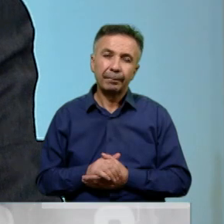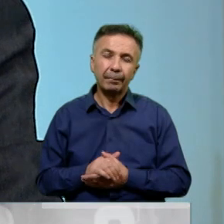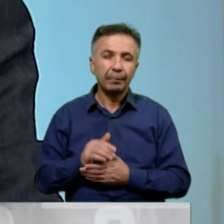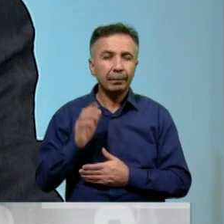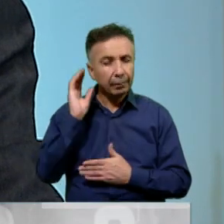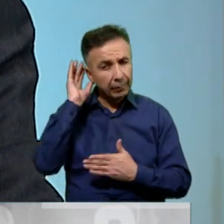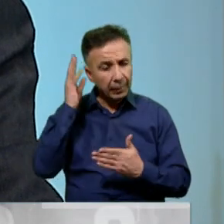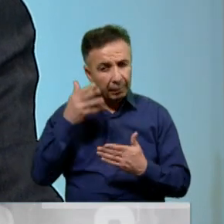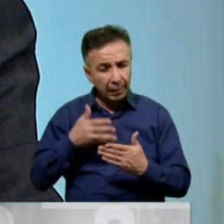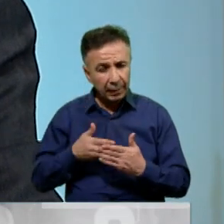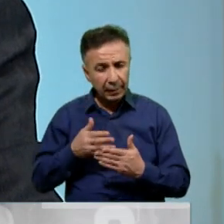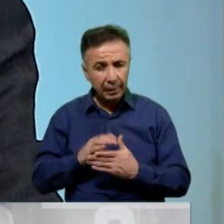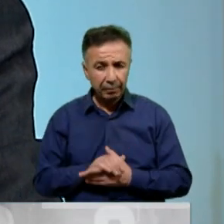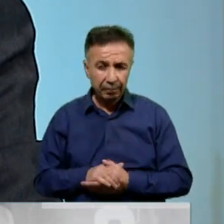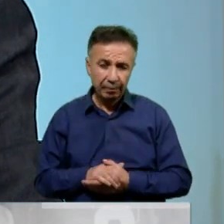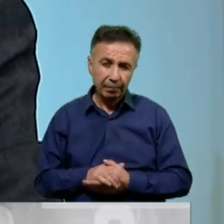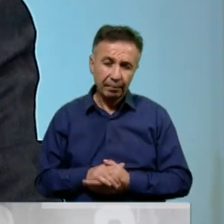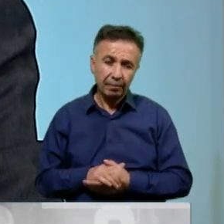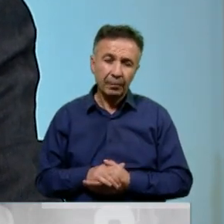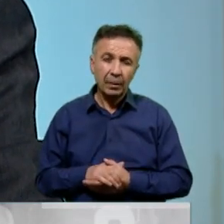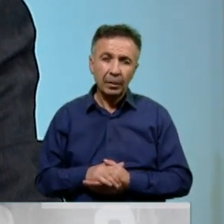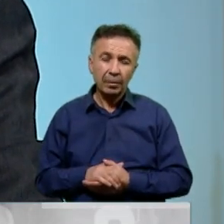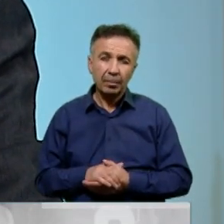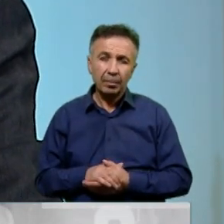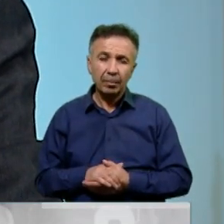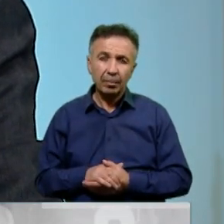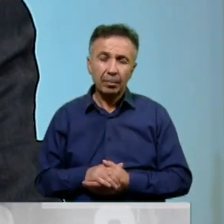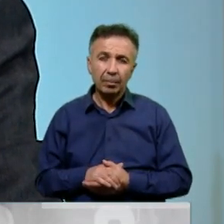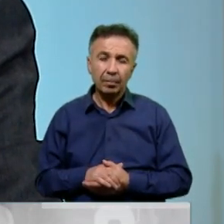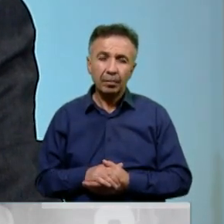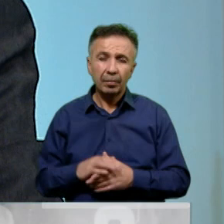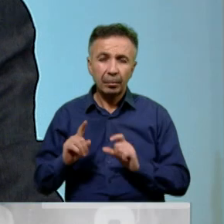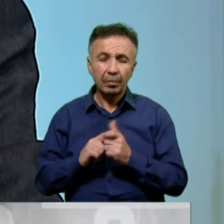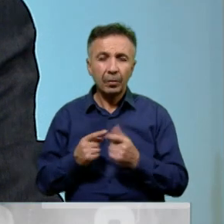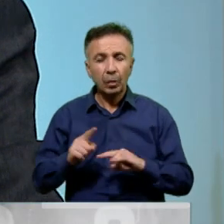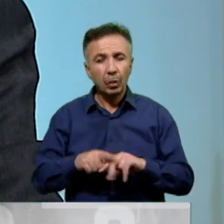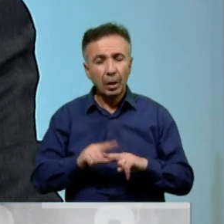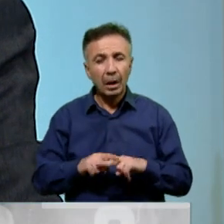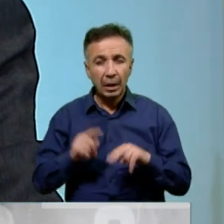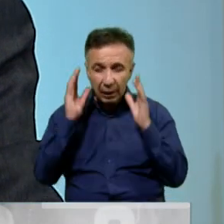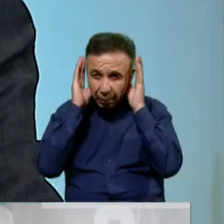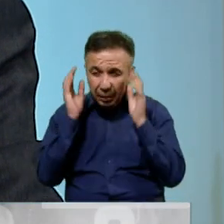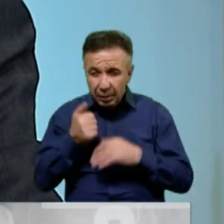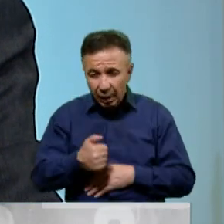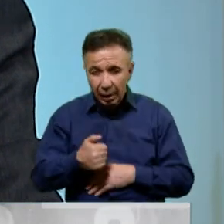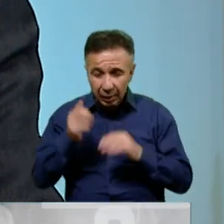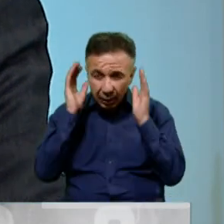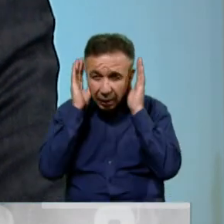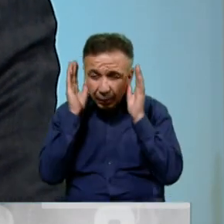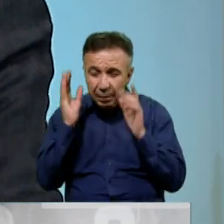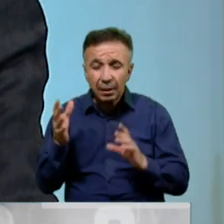ibadetle geçirebileceği kadar geçirsin. İşte duha namazıdır, evvabindir, efendim teheccüddür,